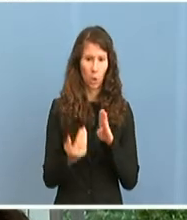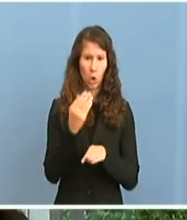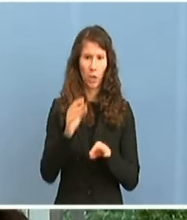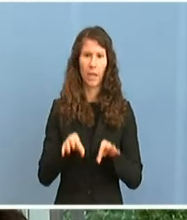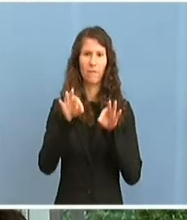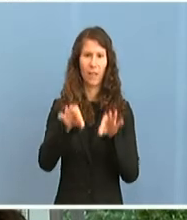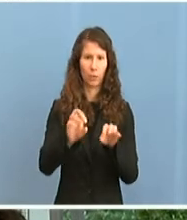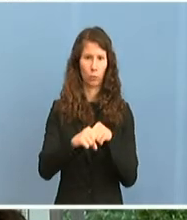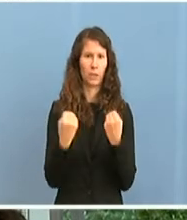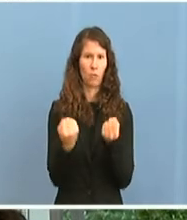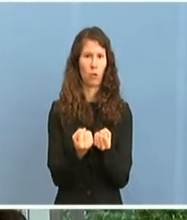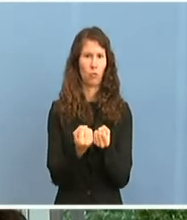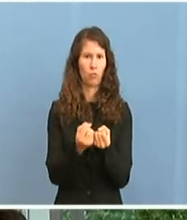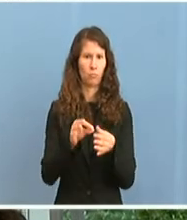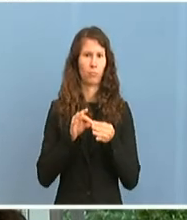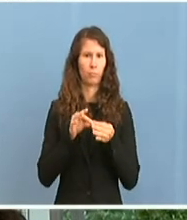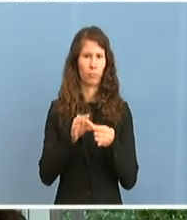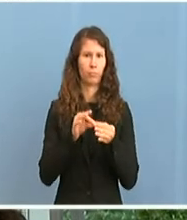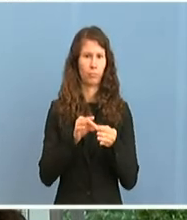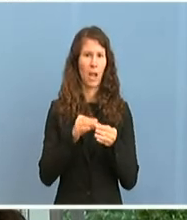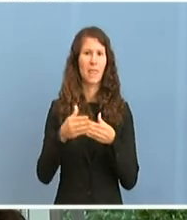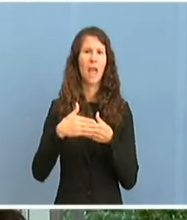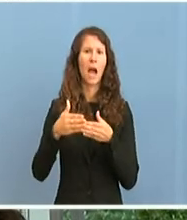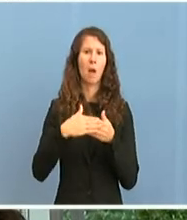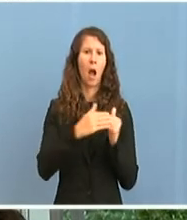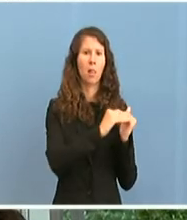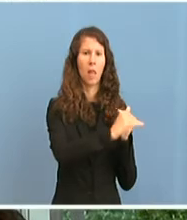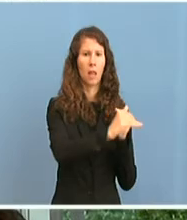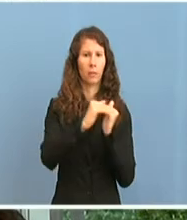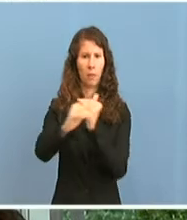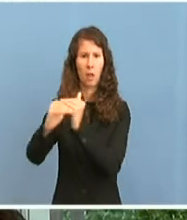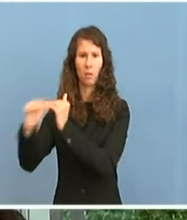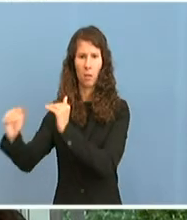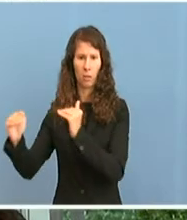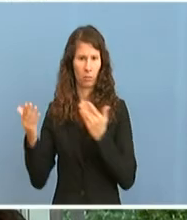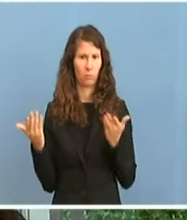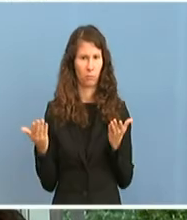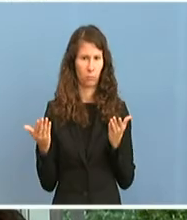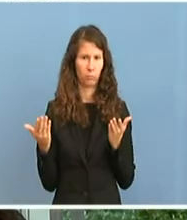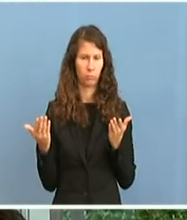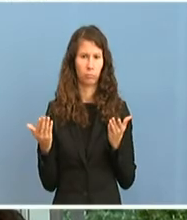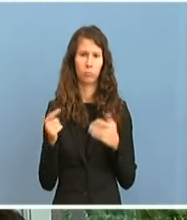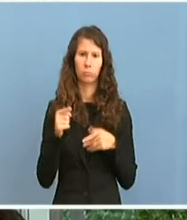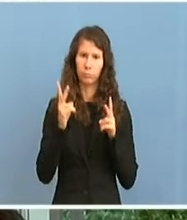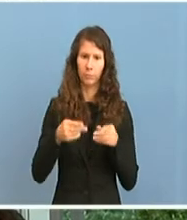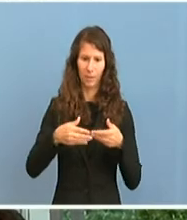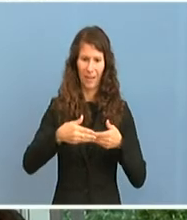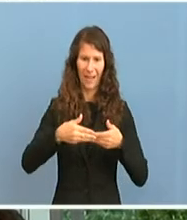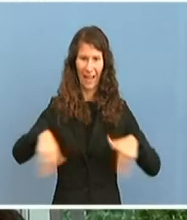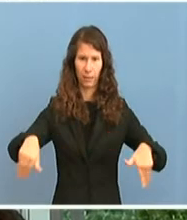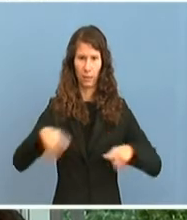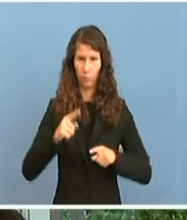in den umliegenden Ländern, also Nachbarländern Deutschlands, es Veränderungen an den Grenzen geben muss.